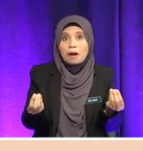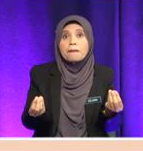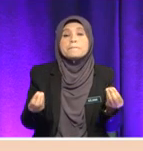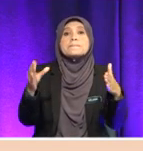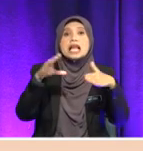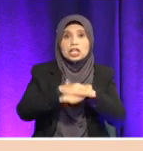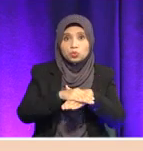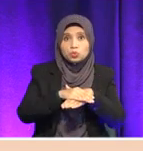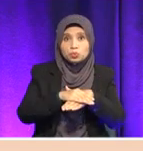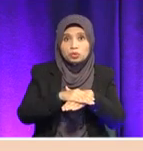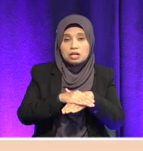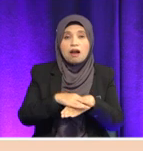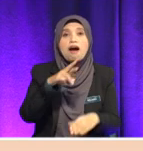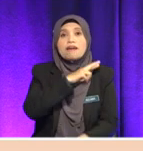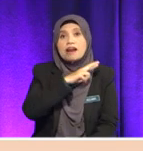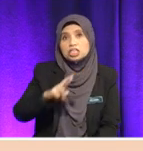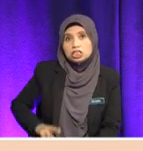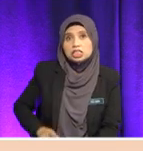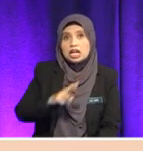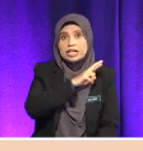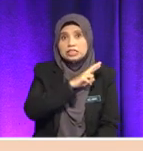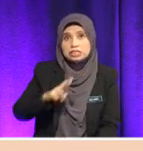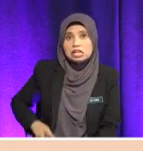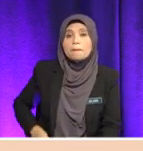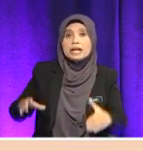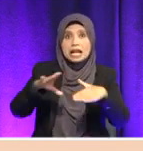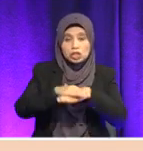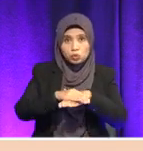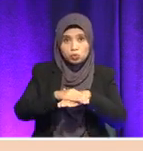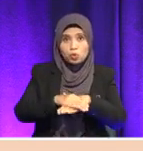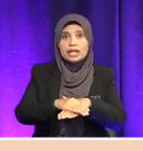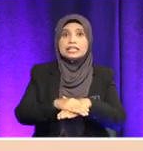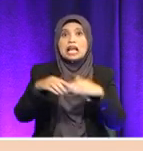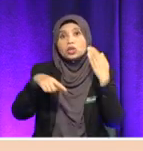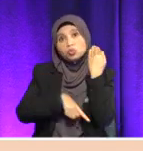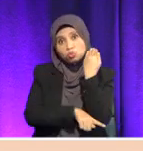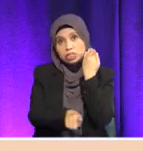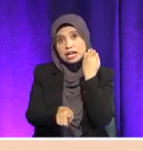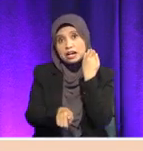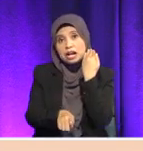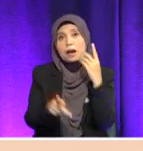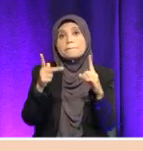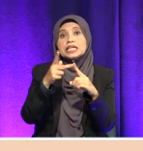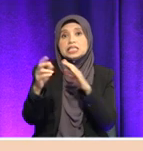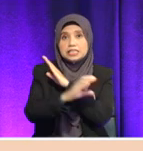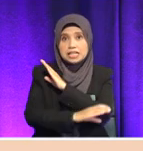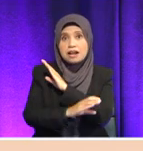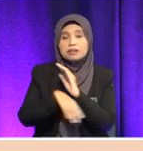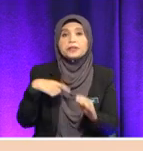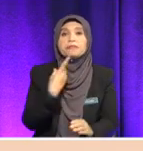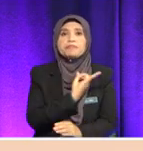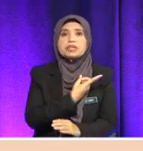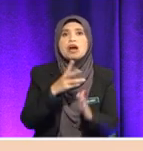tinggalkan raja-raja Melayu tetap berada sebagai tunjang di dalam negara kita hari ini dan tak ketinggalan ketika itu jadi